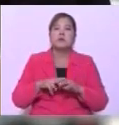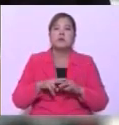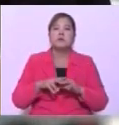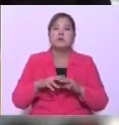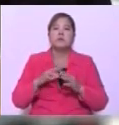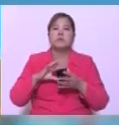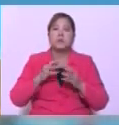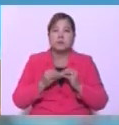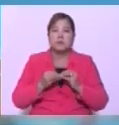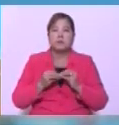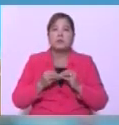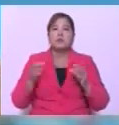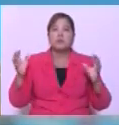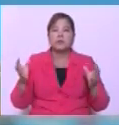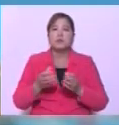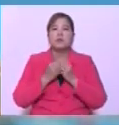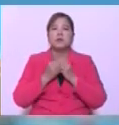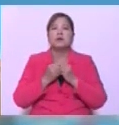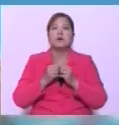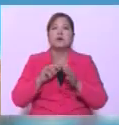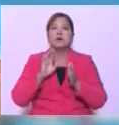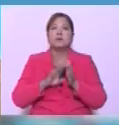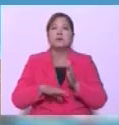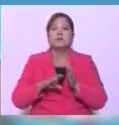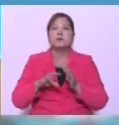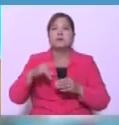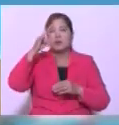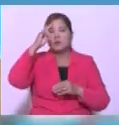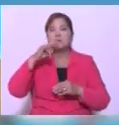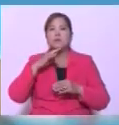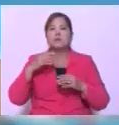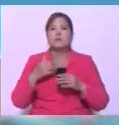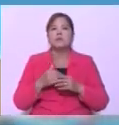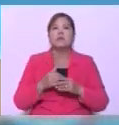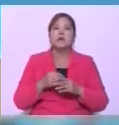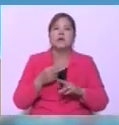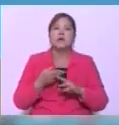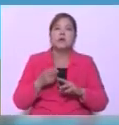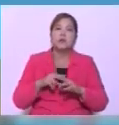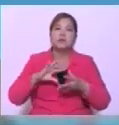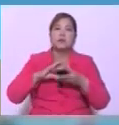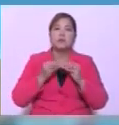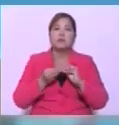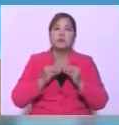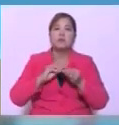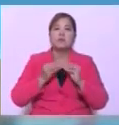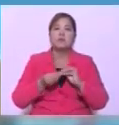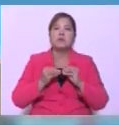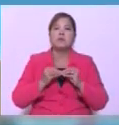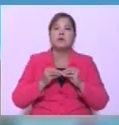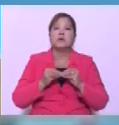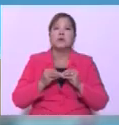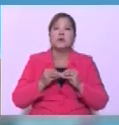были приняты, но заметьте, что без посторонней помощи Казахстан справился с этой проблемой, со стихийными